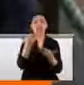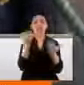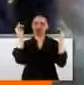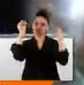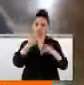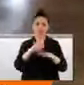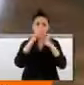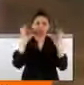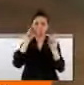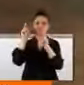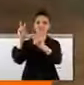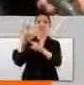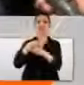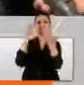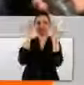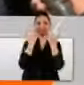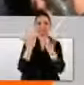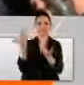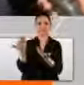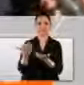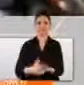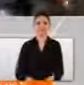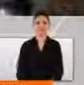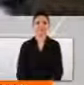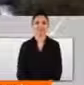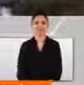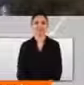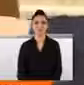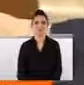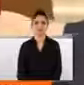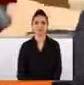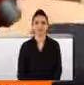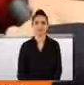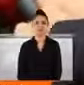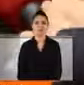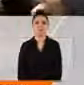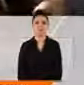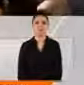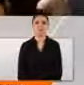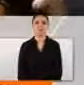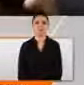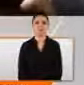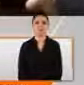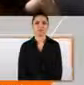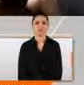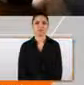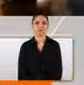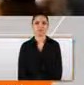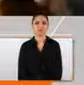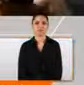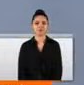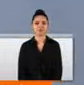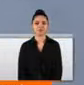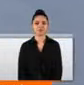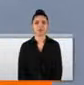Mutluluğu gözlerinden okunuyordu küçük Hira'nın. Atatürk'ü ziyaret ettiğimi çok sevdim. Çok duygulandı gerçekten. Hira'nın hayali gerçek oldu, benimki de